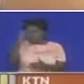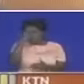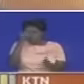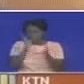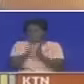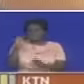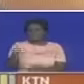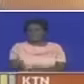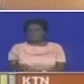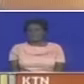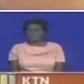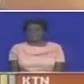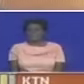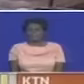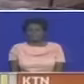na taarifa zaidi.